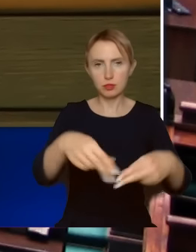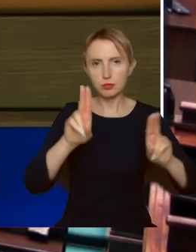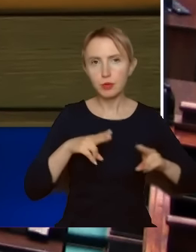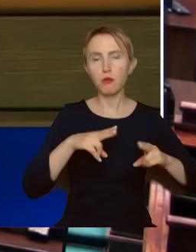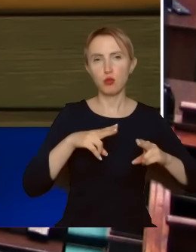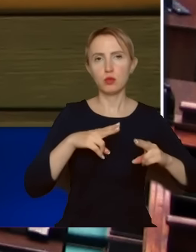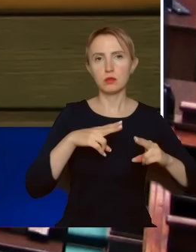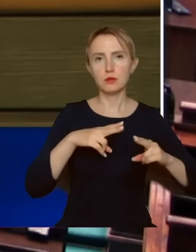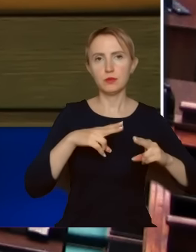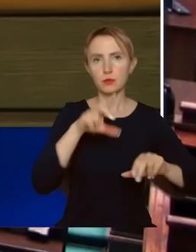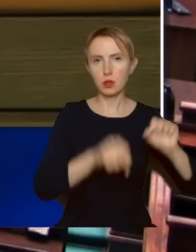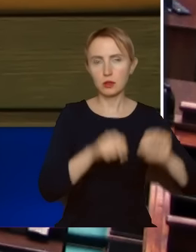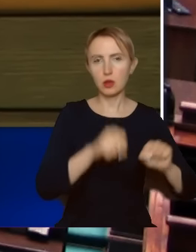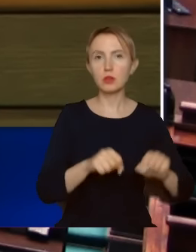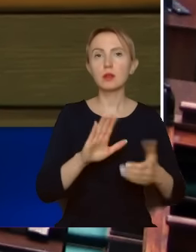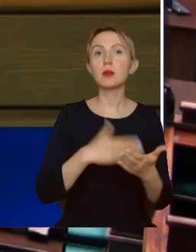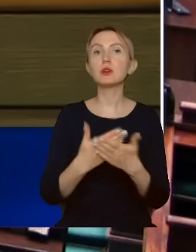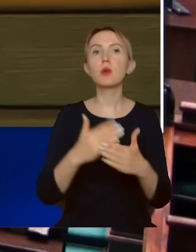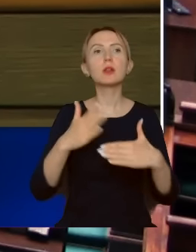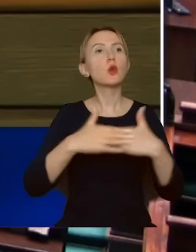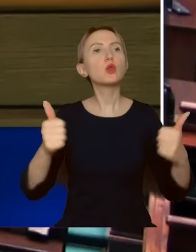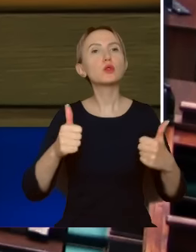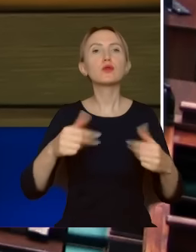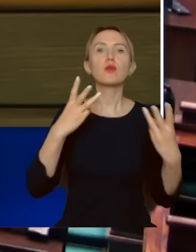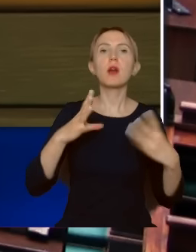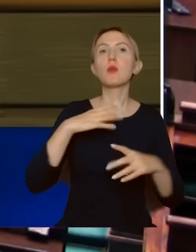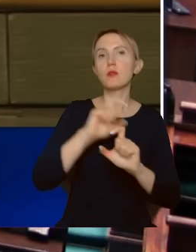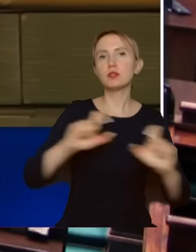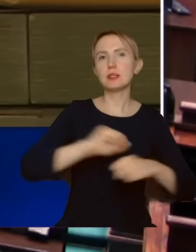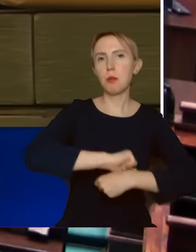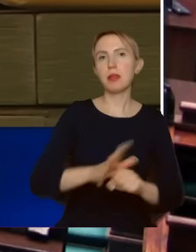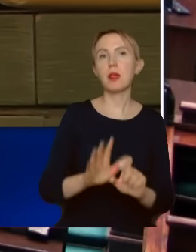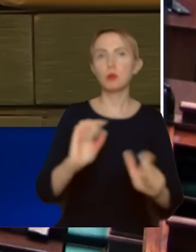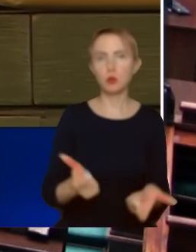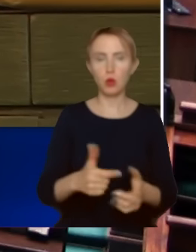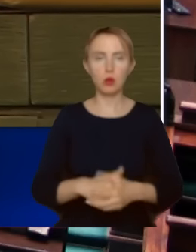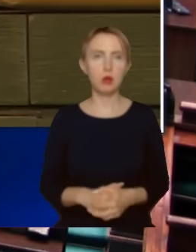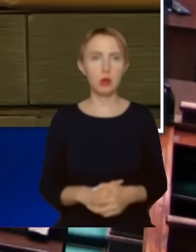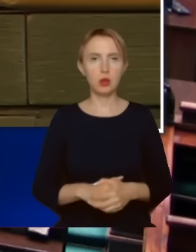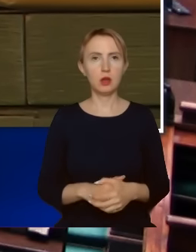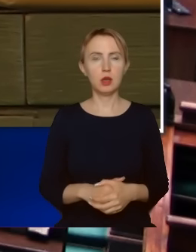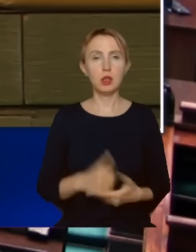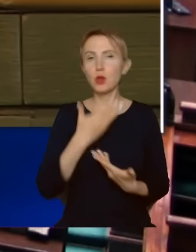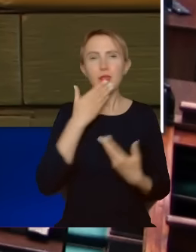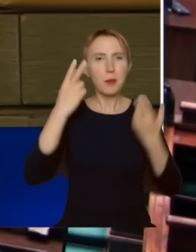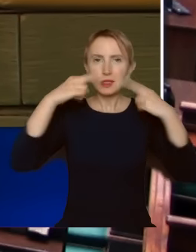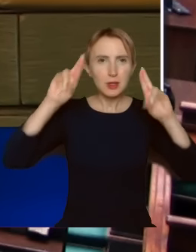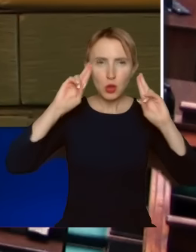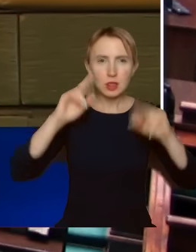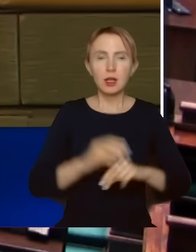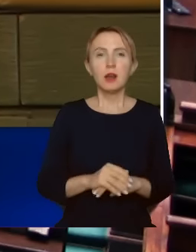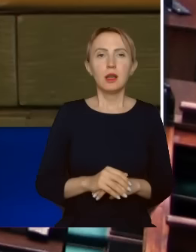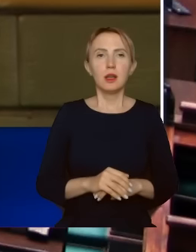dyskus o tym co z ważnością rozwodów które był orzekane w czasie pandemii tutaj też nie jest żadnym zaskoczeniem że po